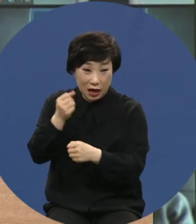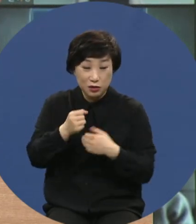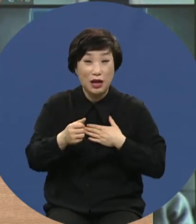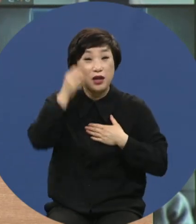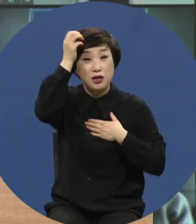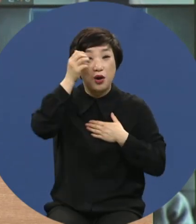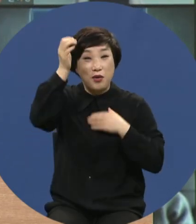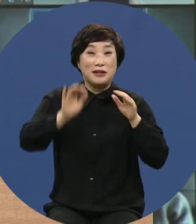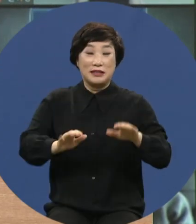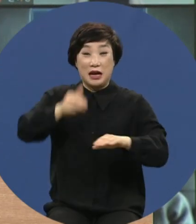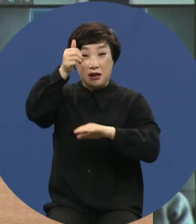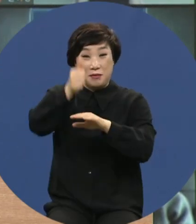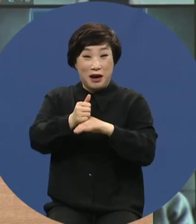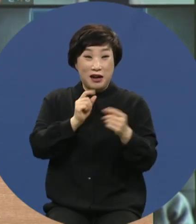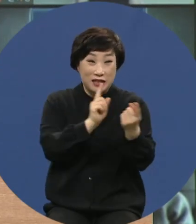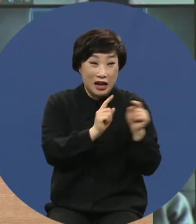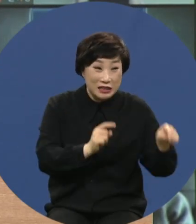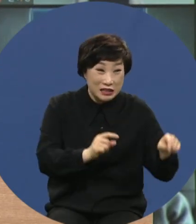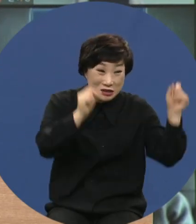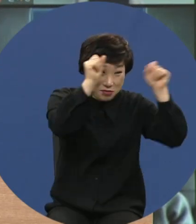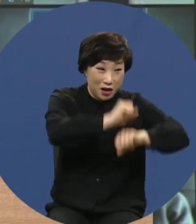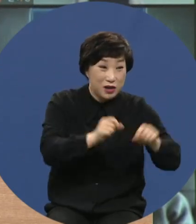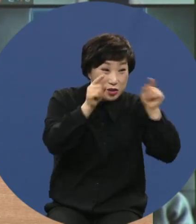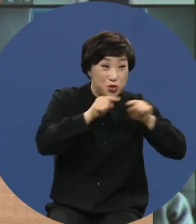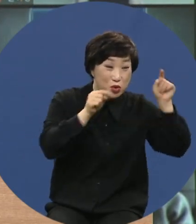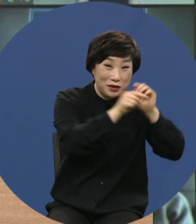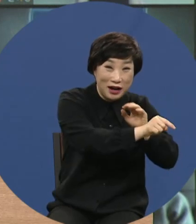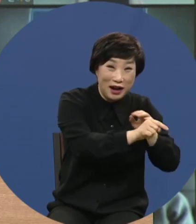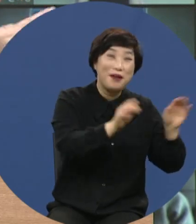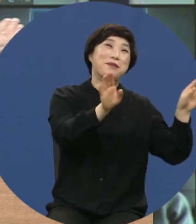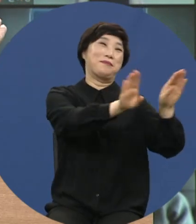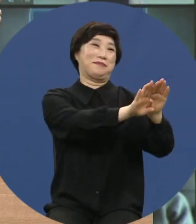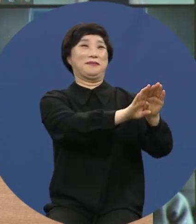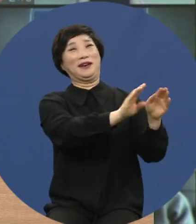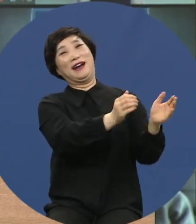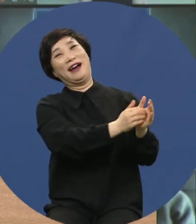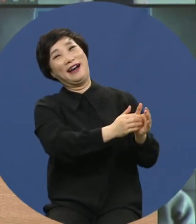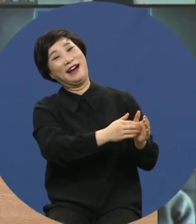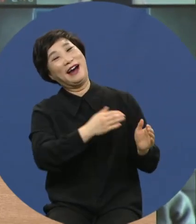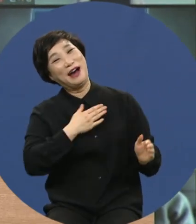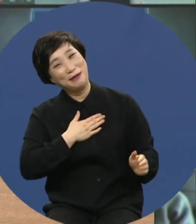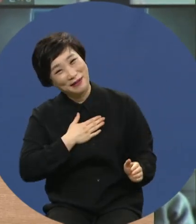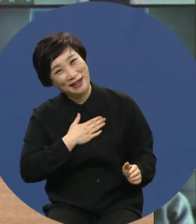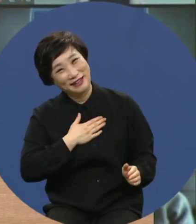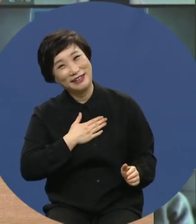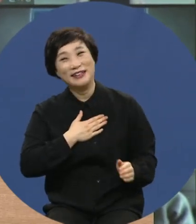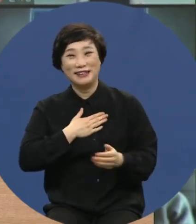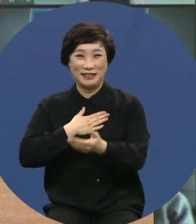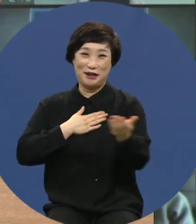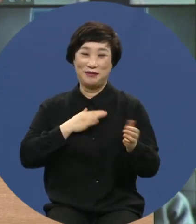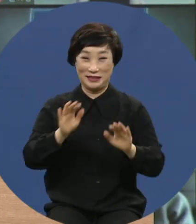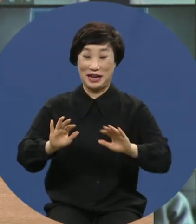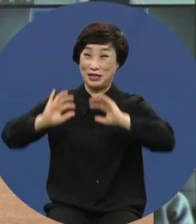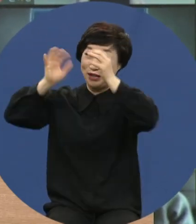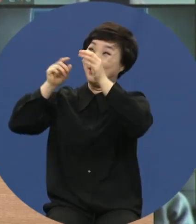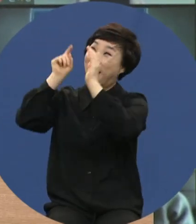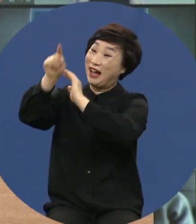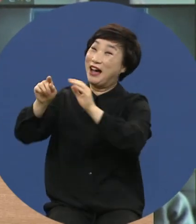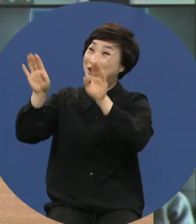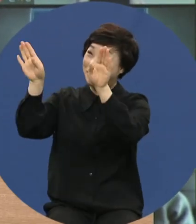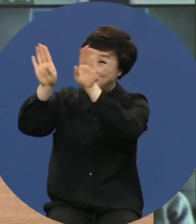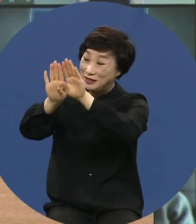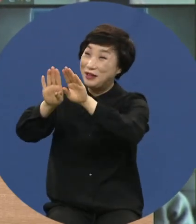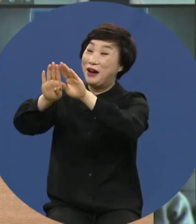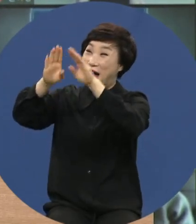영혼이 최후의 당을 멸망의 지옥의 대문을 확실히 틀어 막아버리시고 저 천국의